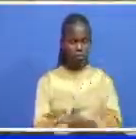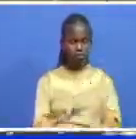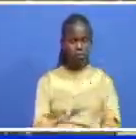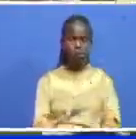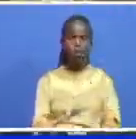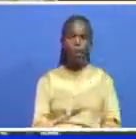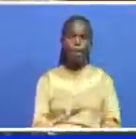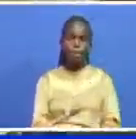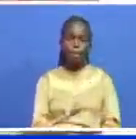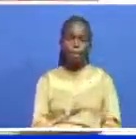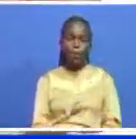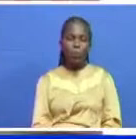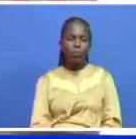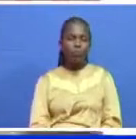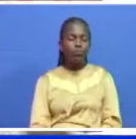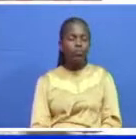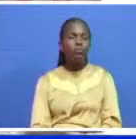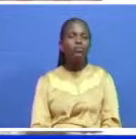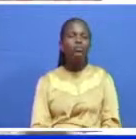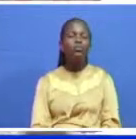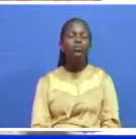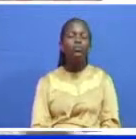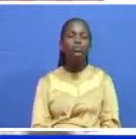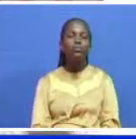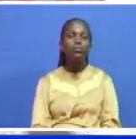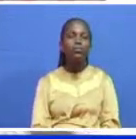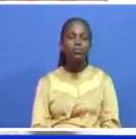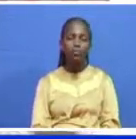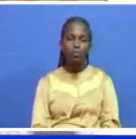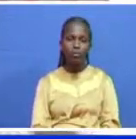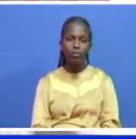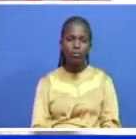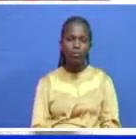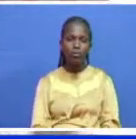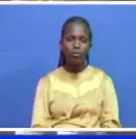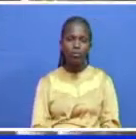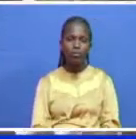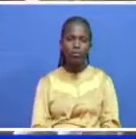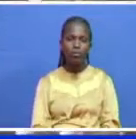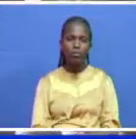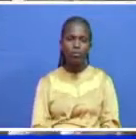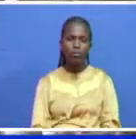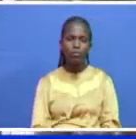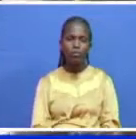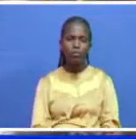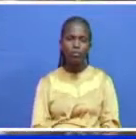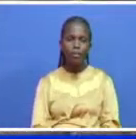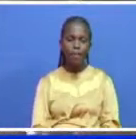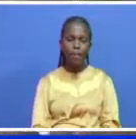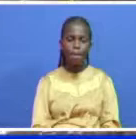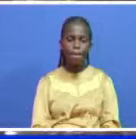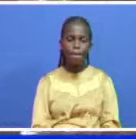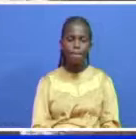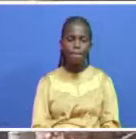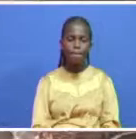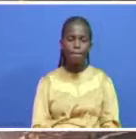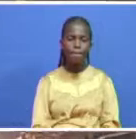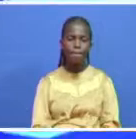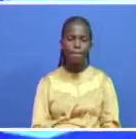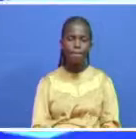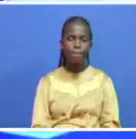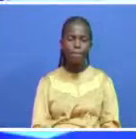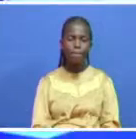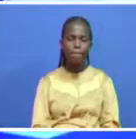Daniela Mwankela, Mutongwe TV, kumova Ikungubi, laye Mungala, Mumbone Kauntini, ya Masaku.